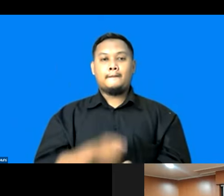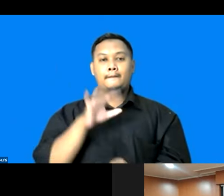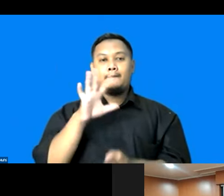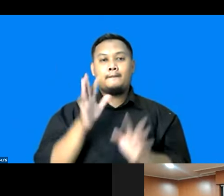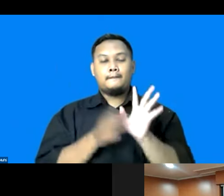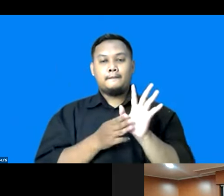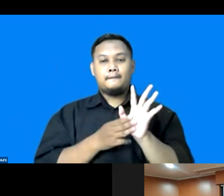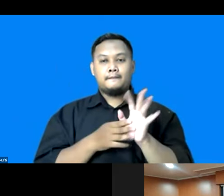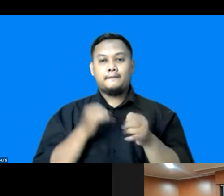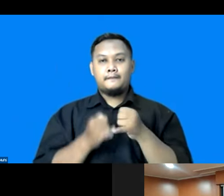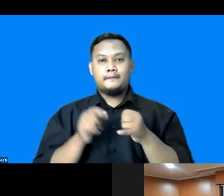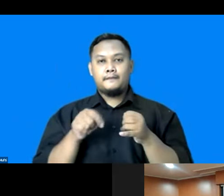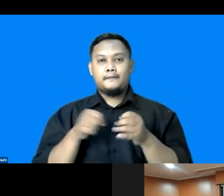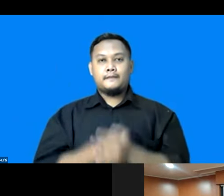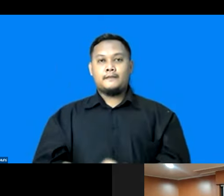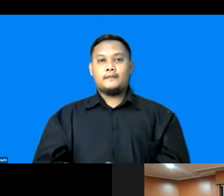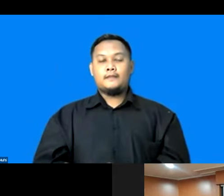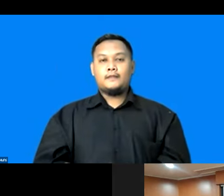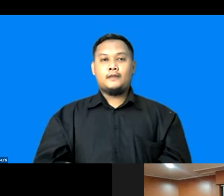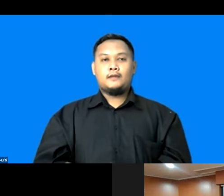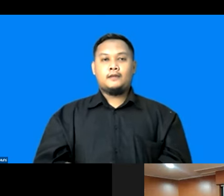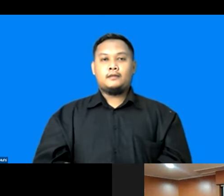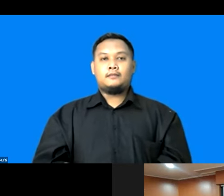aja terakhir ini mungkin.